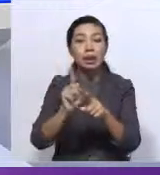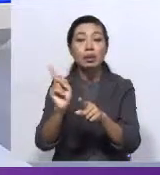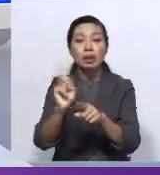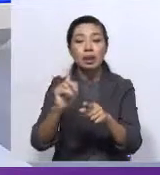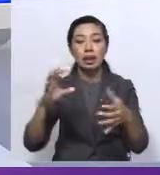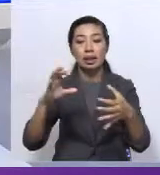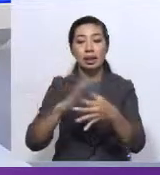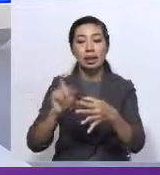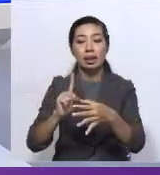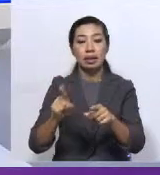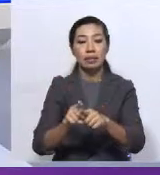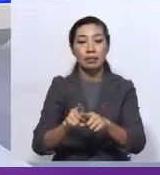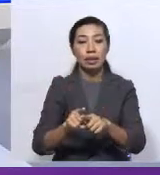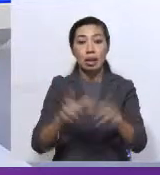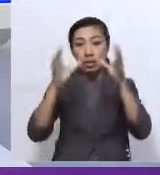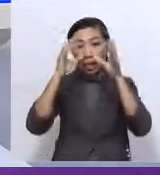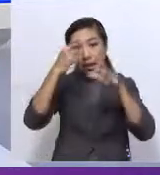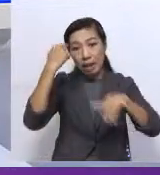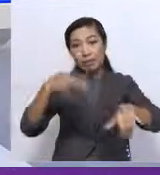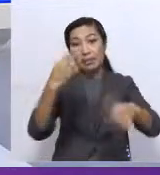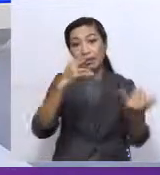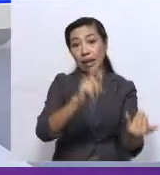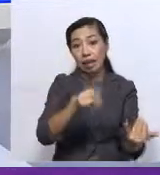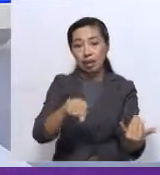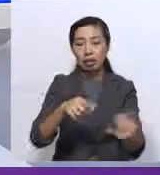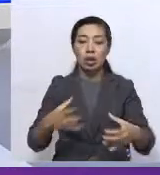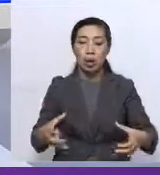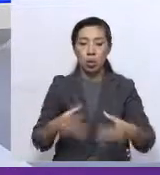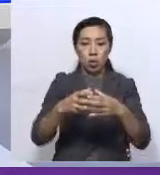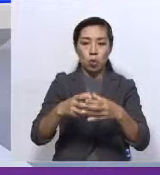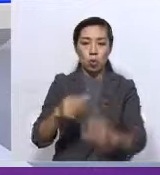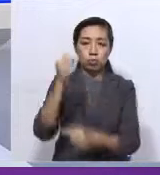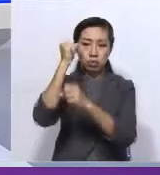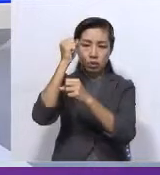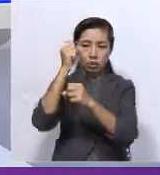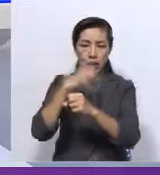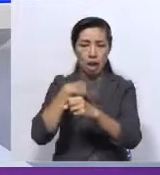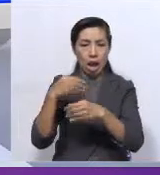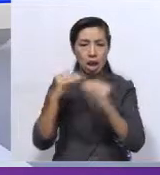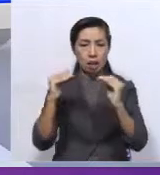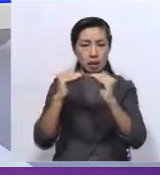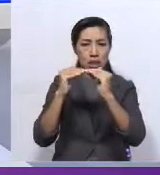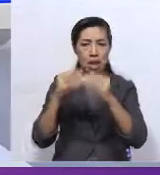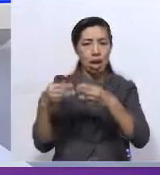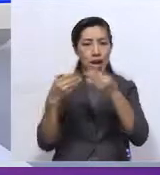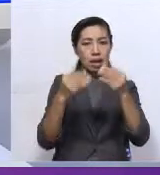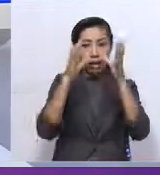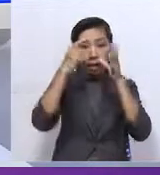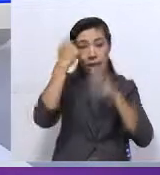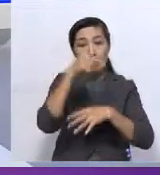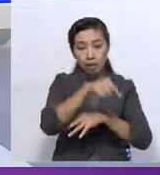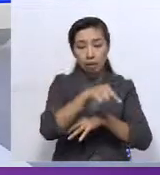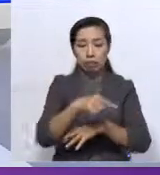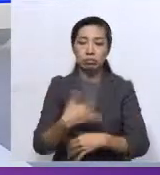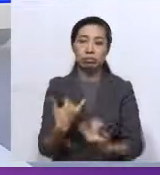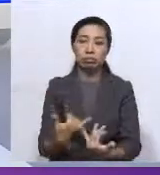คือความคืบหน้าของคดีล่าสัตว์ป่าค่ะล่าสุดทางกลุ่มเรียกร้องความยุติธรรมให้กับเสือดำที่ถูกฆ่าในป่าทุ่งใหญ่นเรศ